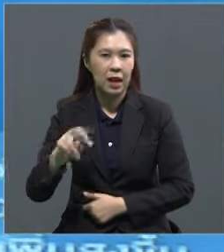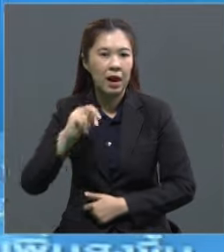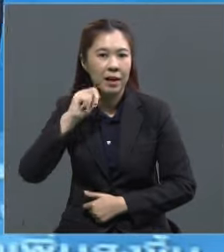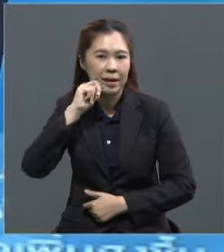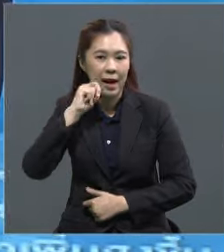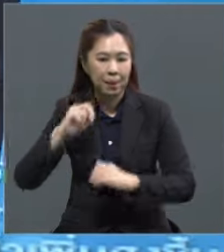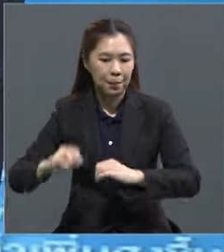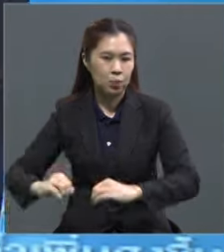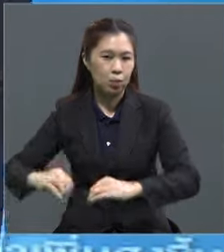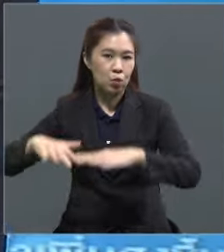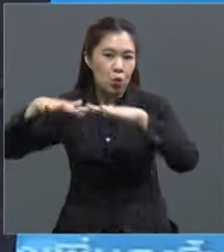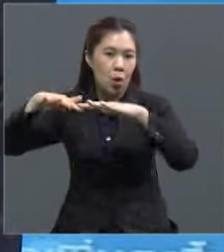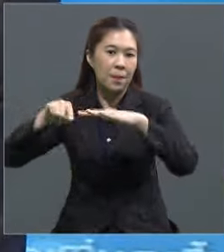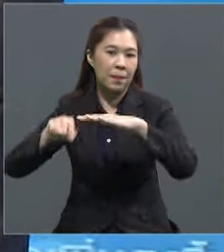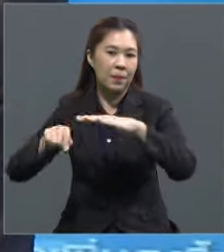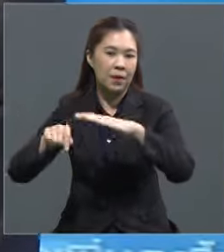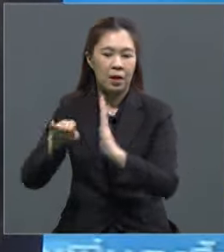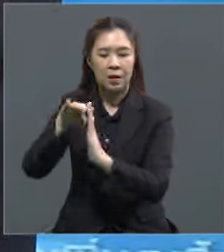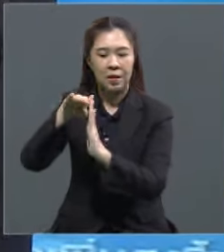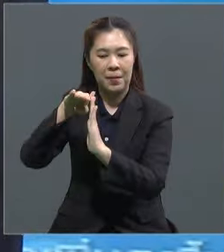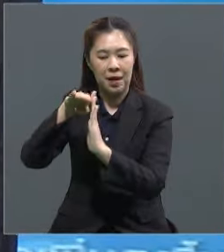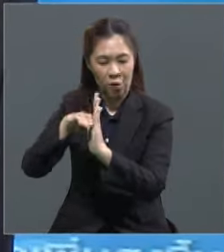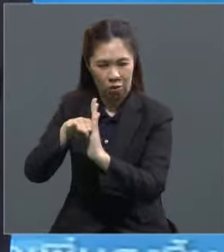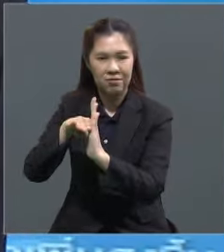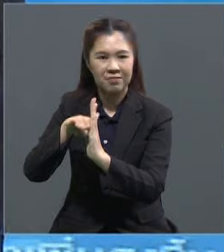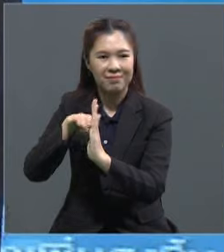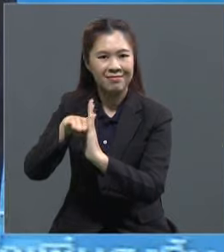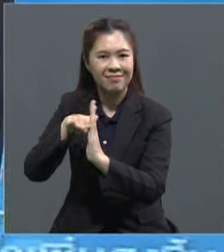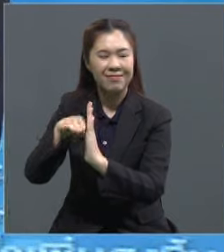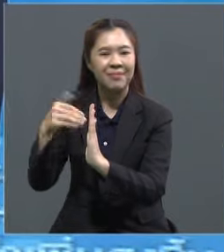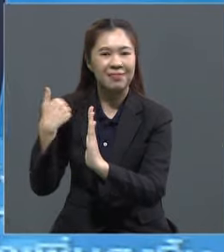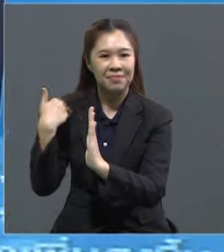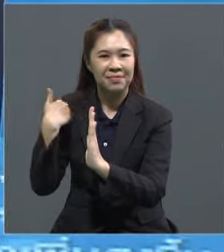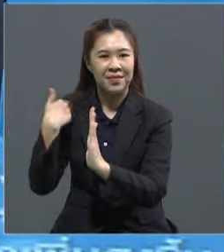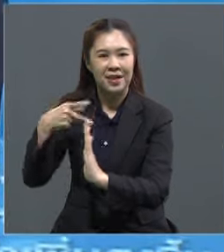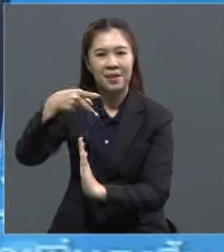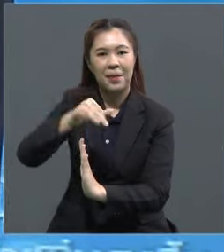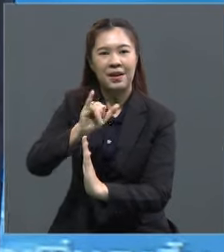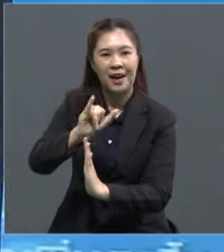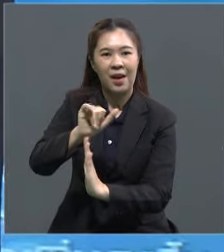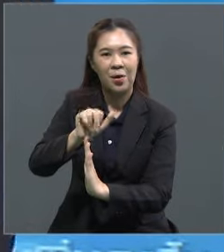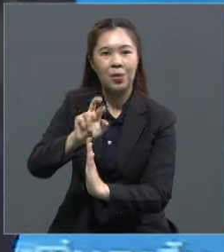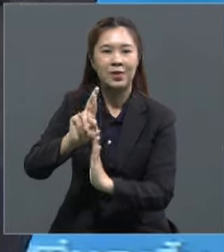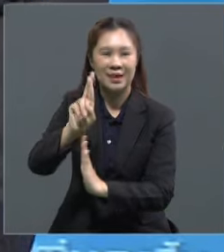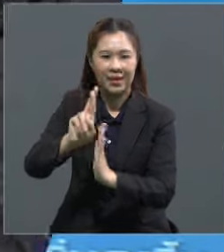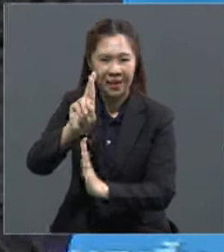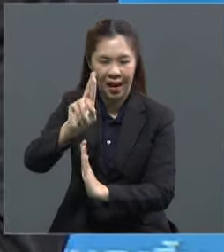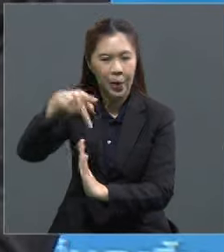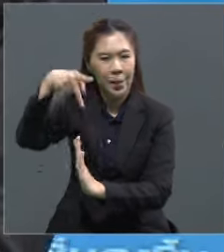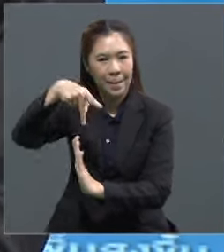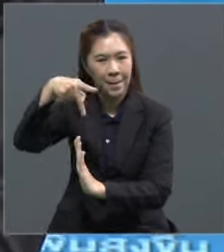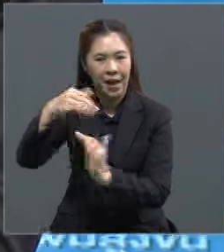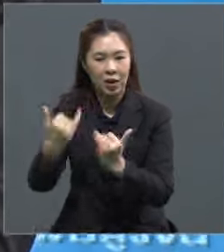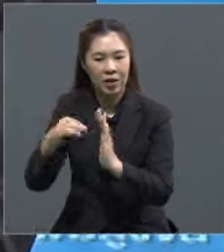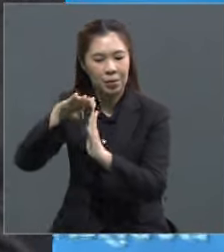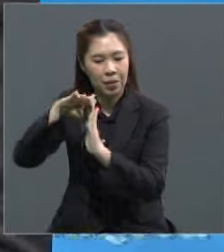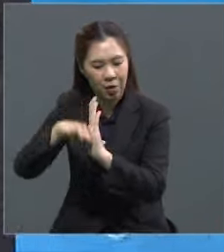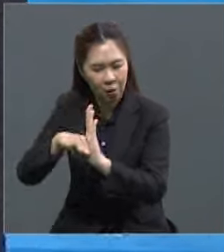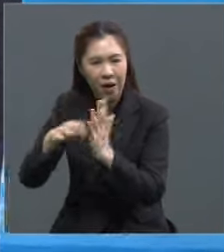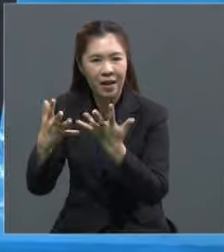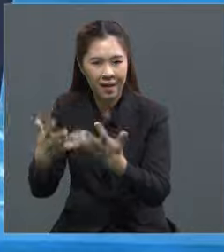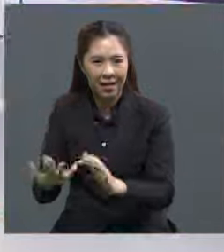น้ำที่ท่วมอยู่เนี่ยมันต่ำกว่าตลิ่งแล้วนะครับไม่ว่าจะเป็นที่จังหวัดพะเยาจังหวัดเชียงรายจังหวัดแพร่ก็เข้าสู่สถานการณ์ปกติ